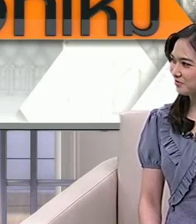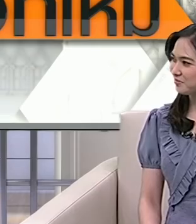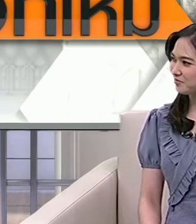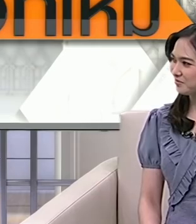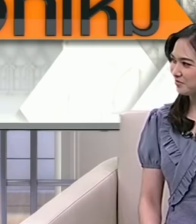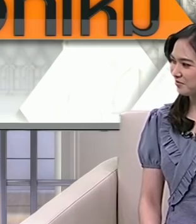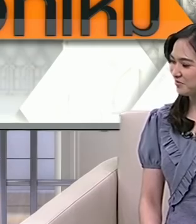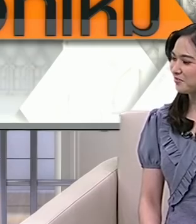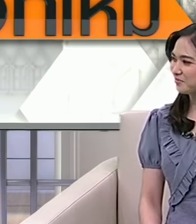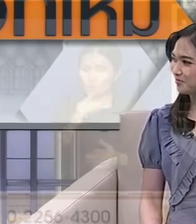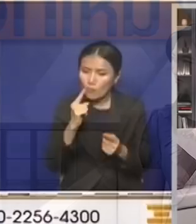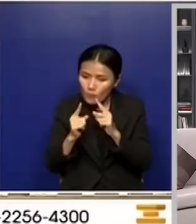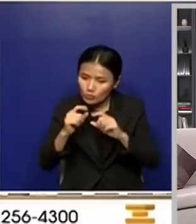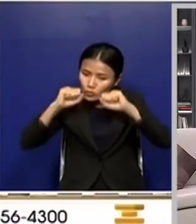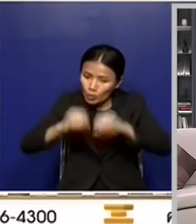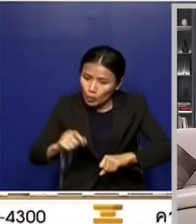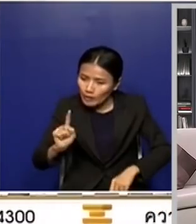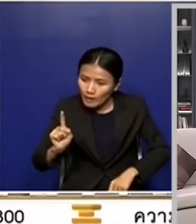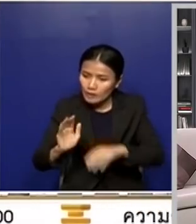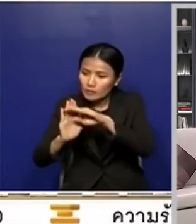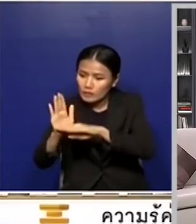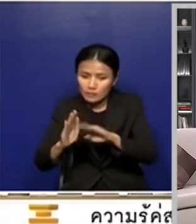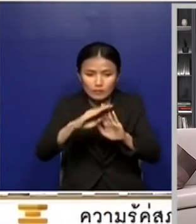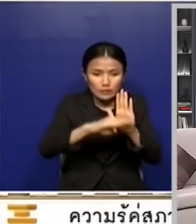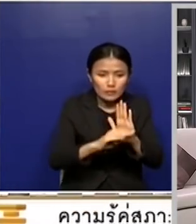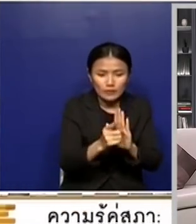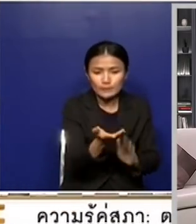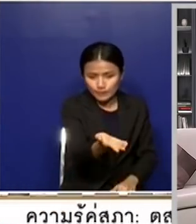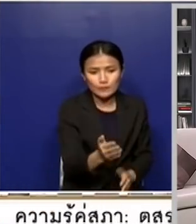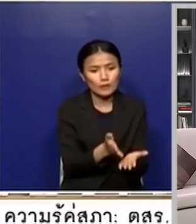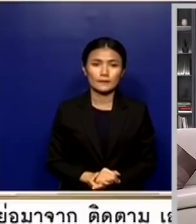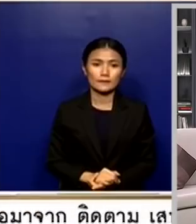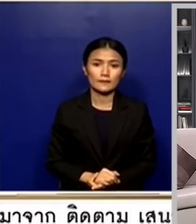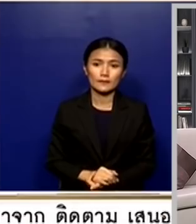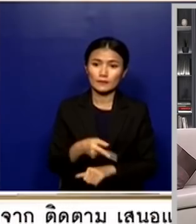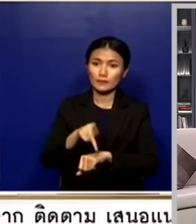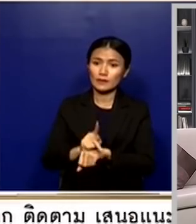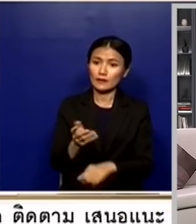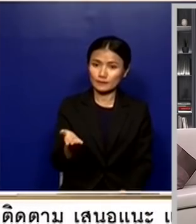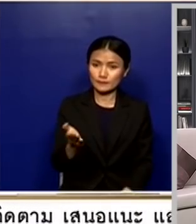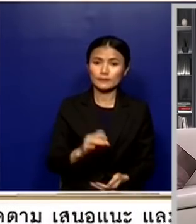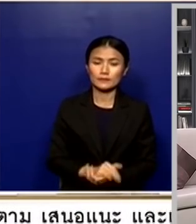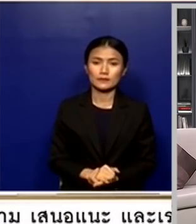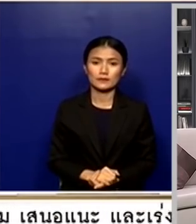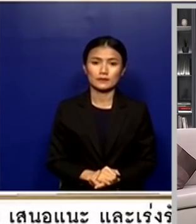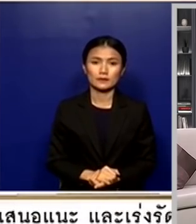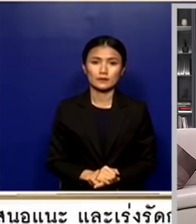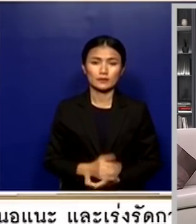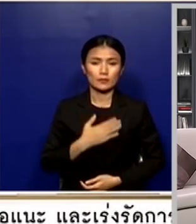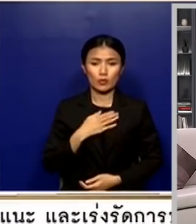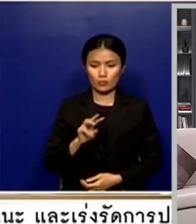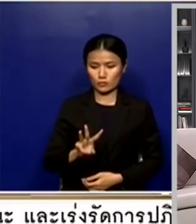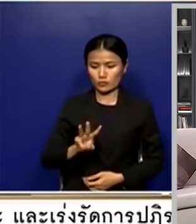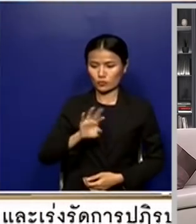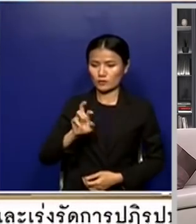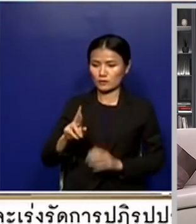สุทธิ์นี่ก็พูดถึงของบ่อนการพนันนะฮะเหมือนจะมีการพัดพิงเดี๋ยวว่านายศิระเนี่ยออกมาปกป้องเลยนะฮะไปมานี่โดนทางด้าน